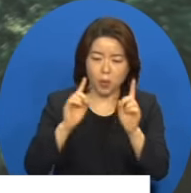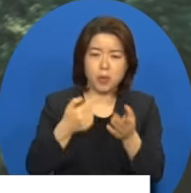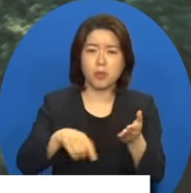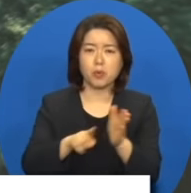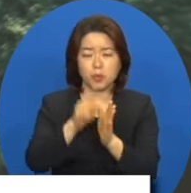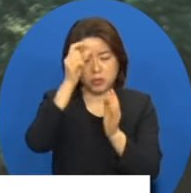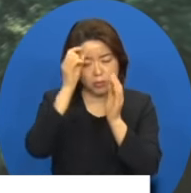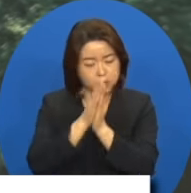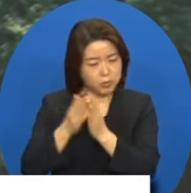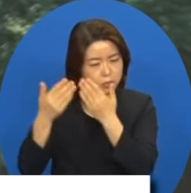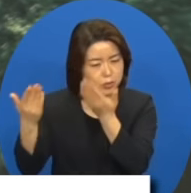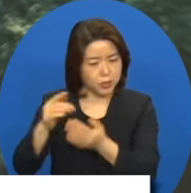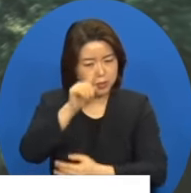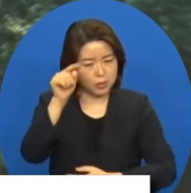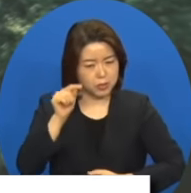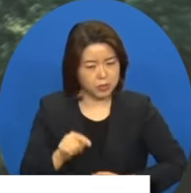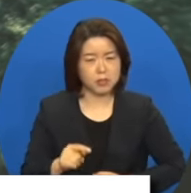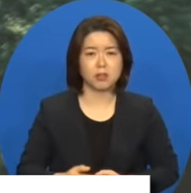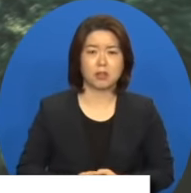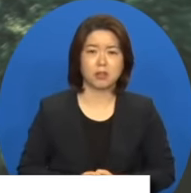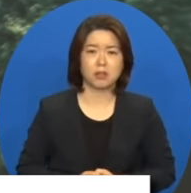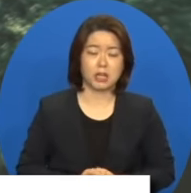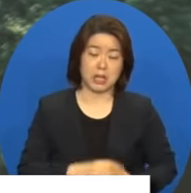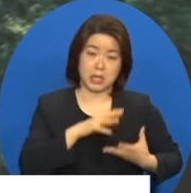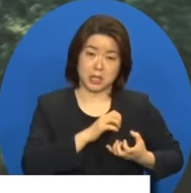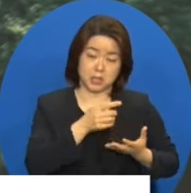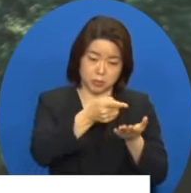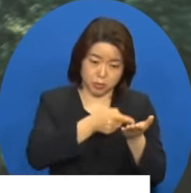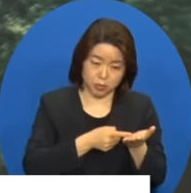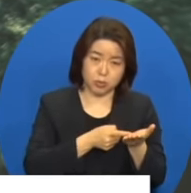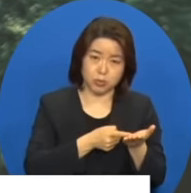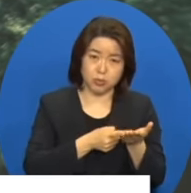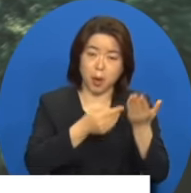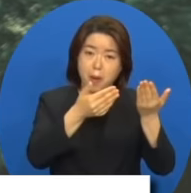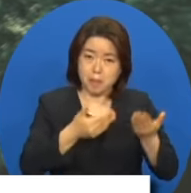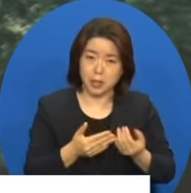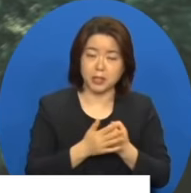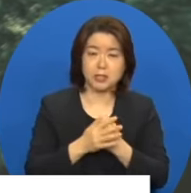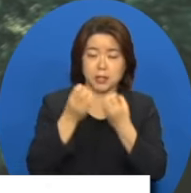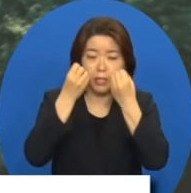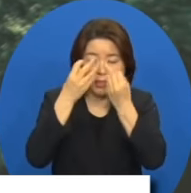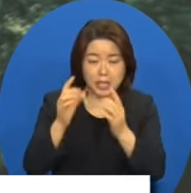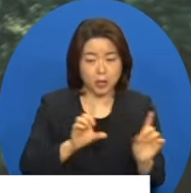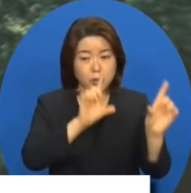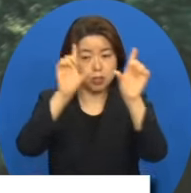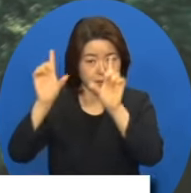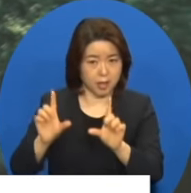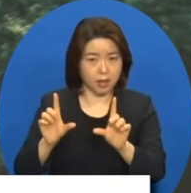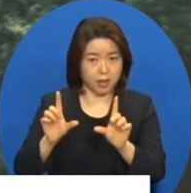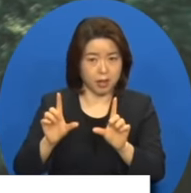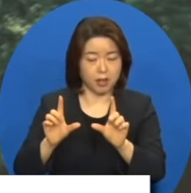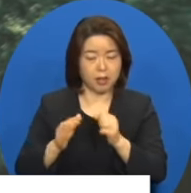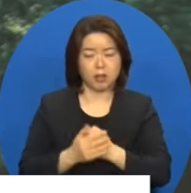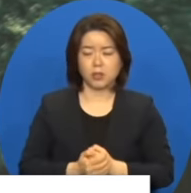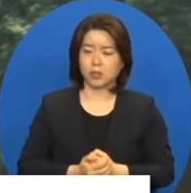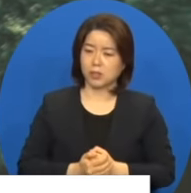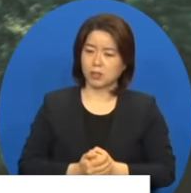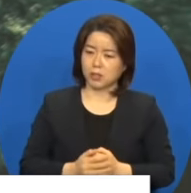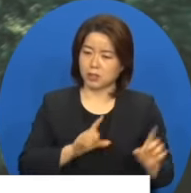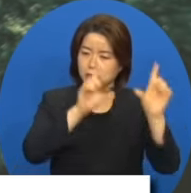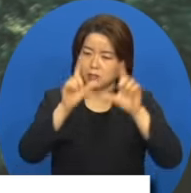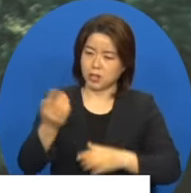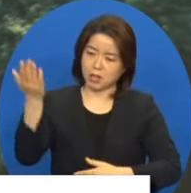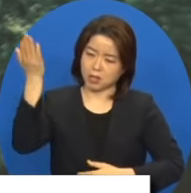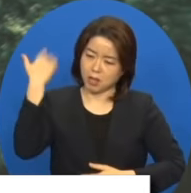하는 것입니다. 아니 심장 이식 수술을 받아서 이제 새로운 삶을 사는데 살기는 옛날과 똑같이